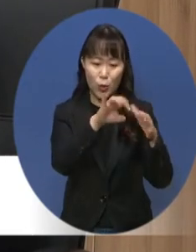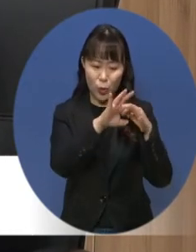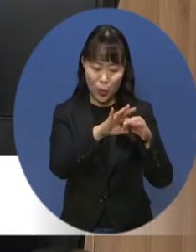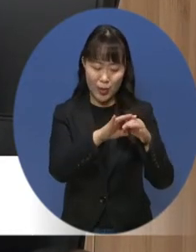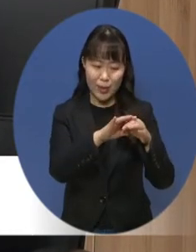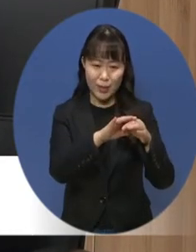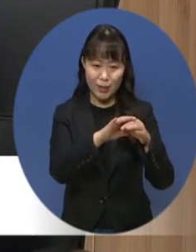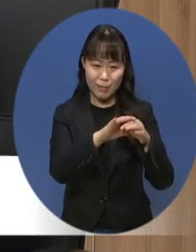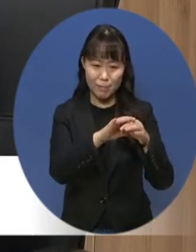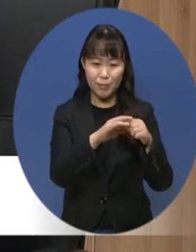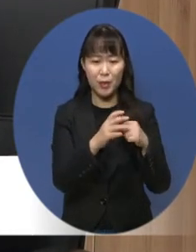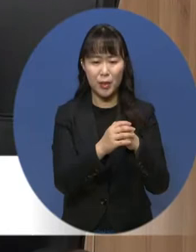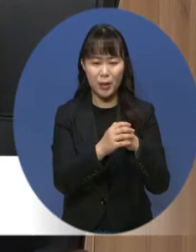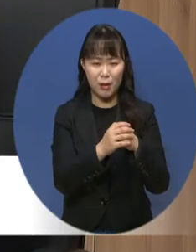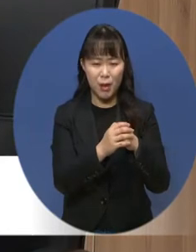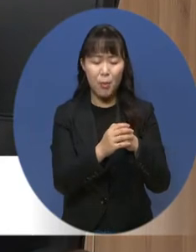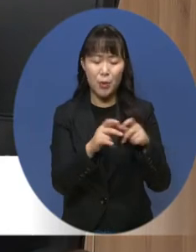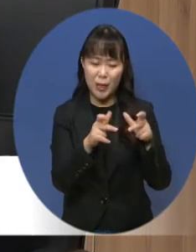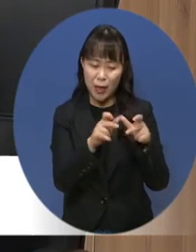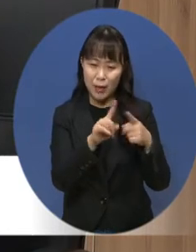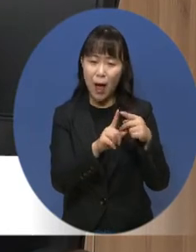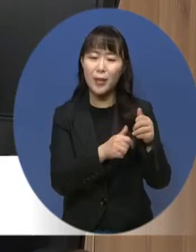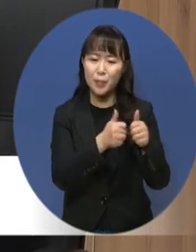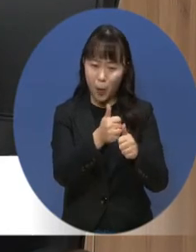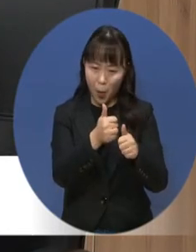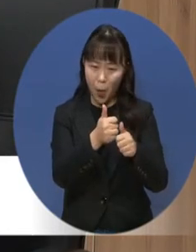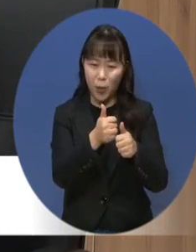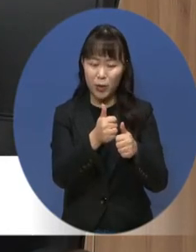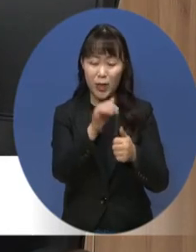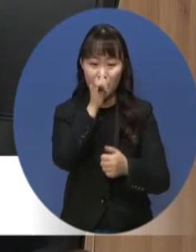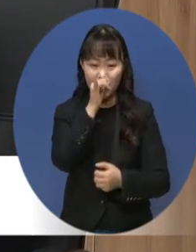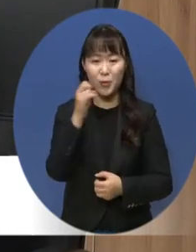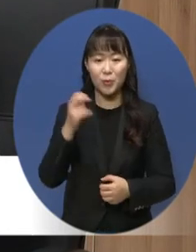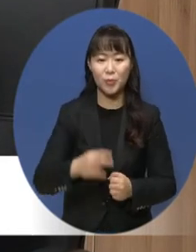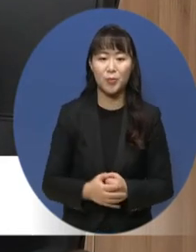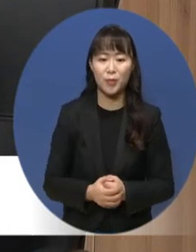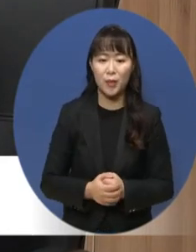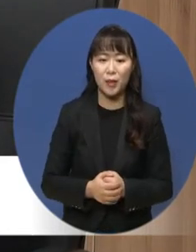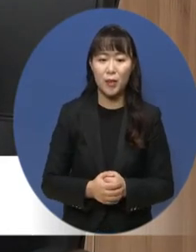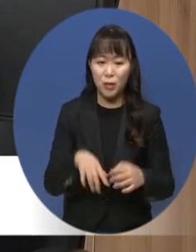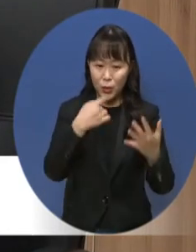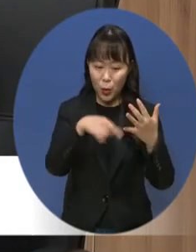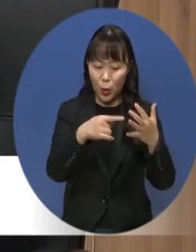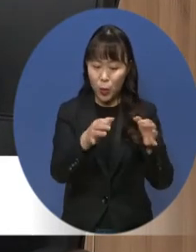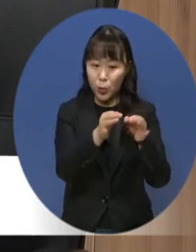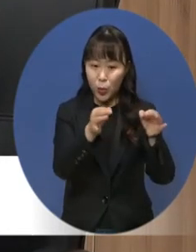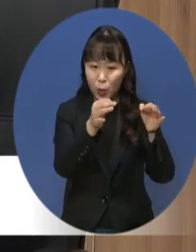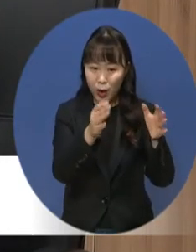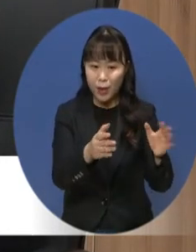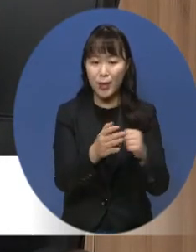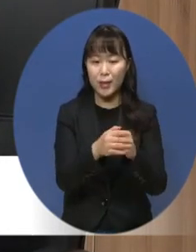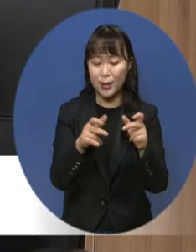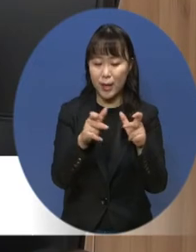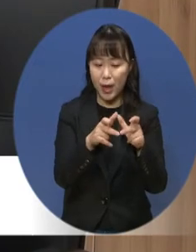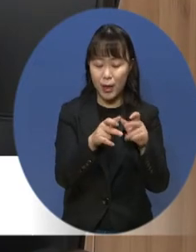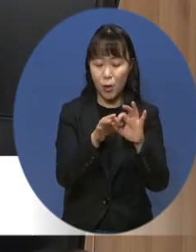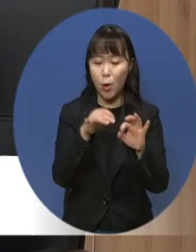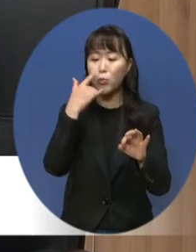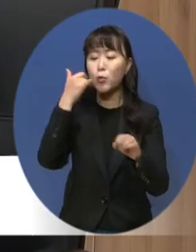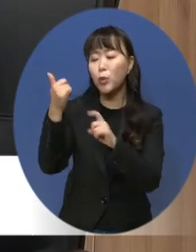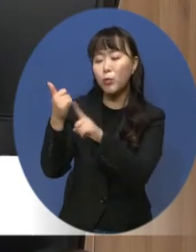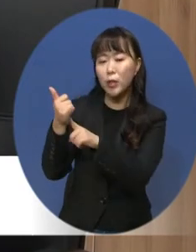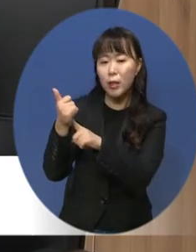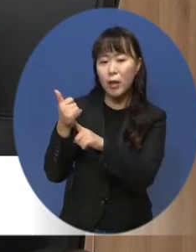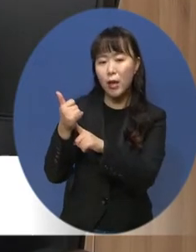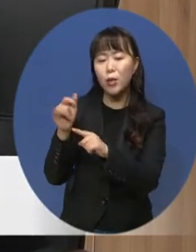통한 장애에 대한 극복에 대한 부분으로 접근을 하게 되고요. 그 교육 시간 동안 우리 장애인 부모님은